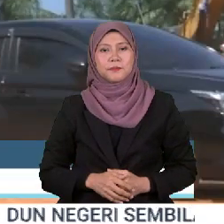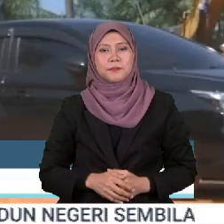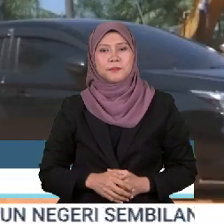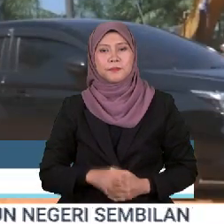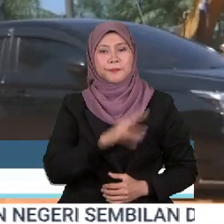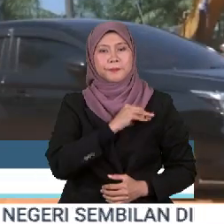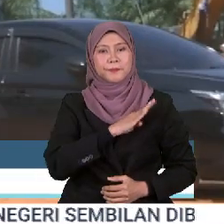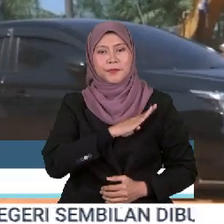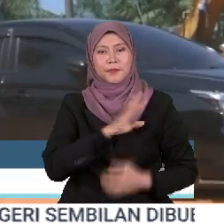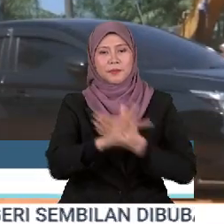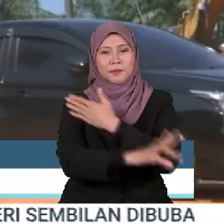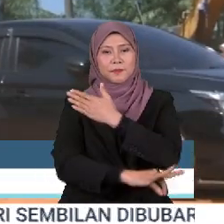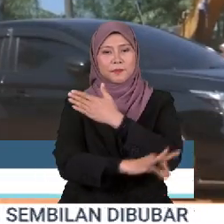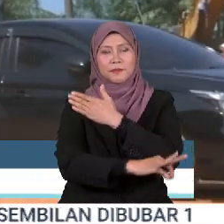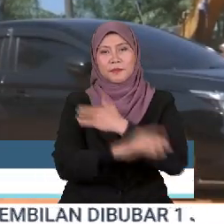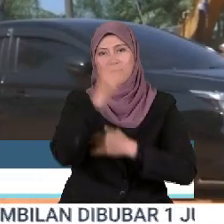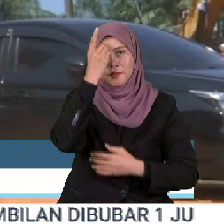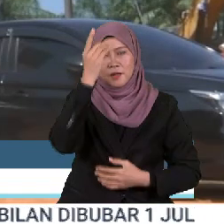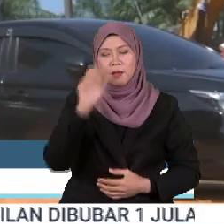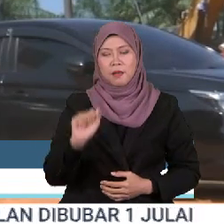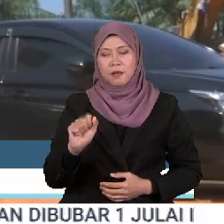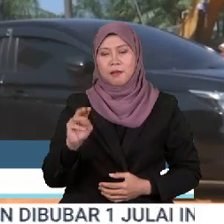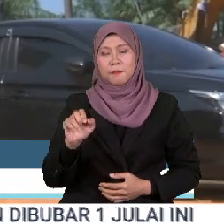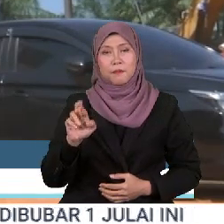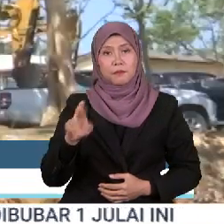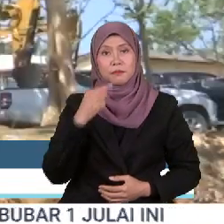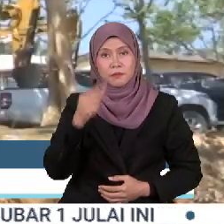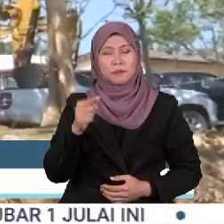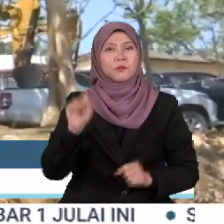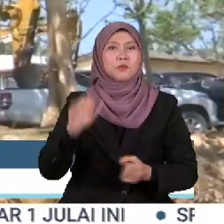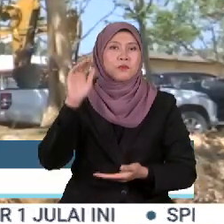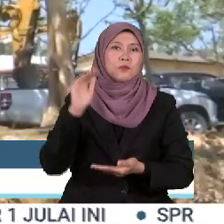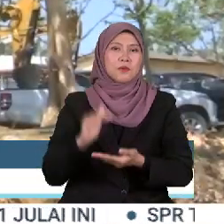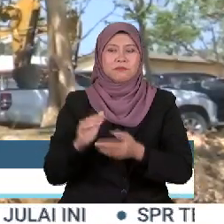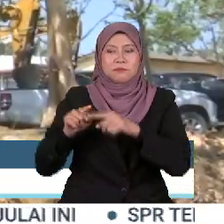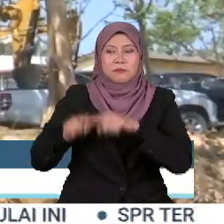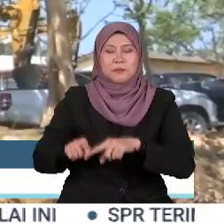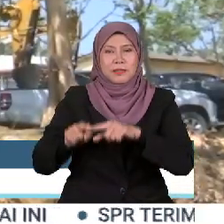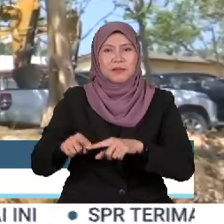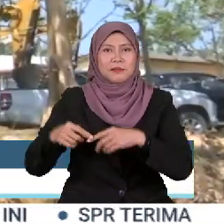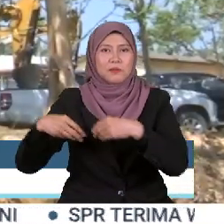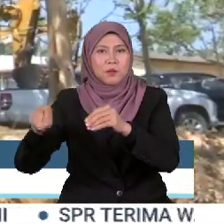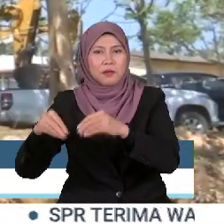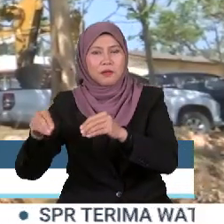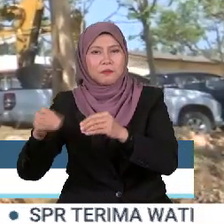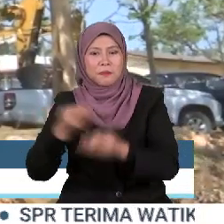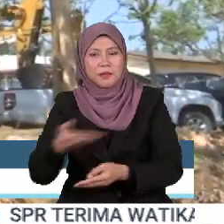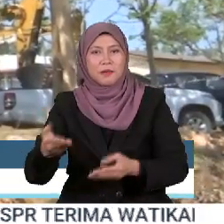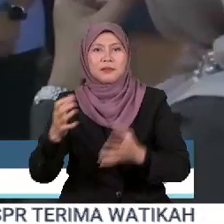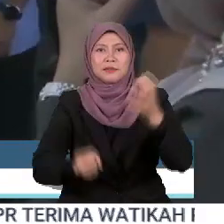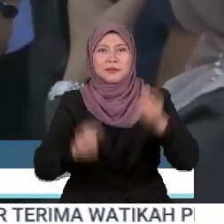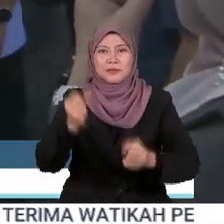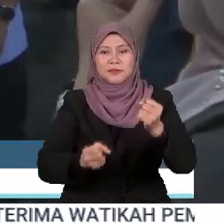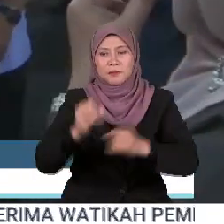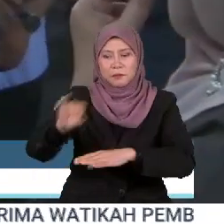menteri besar Negeri 9 Harun berkata ia dapat mengurangkan ketergantungan pasaran tempattan terhadap susu